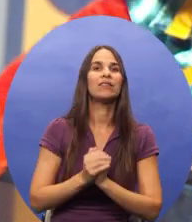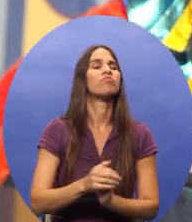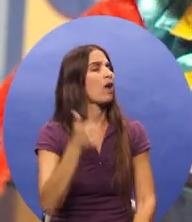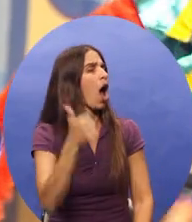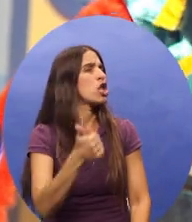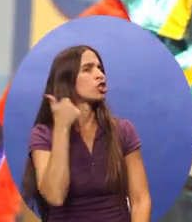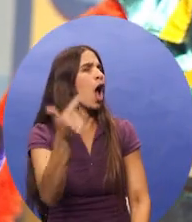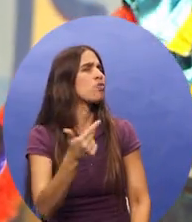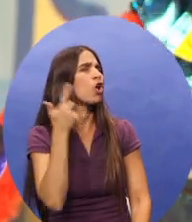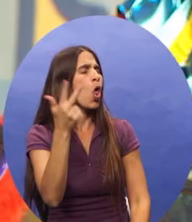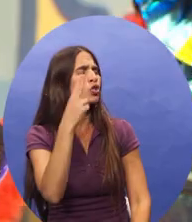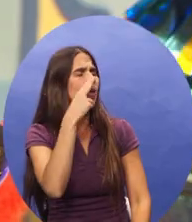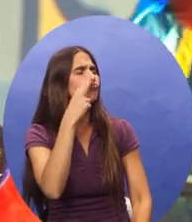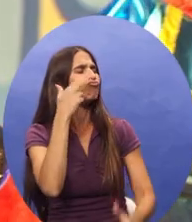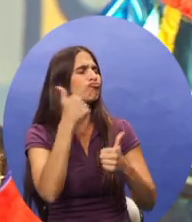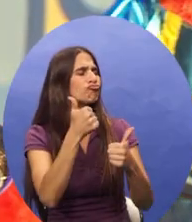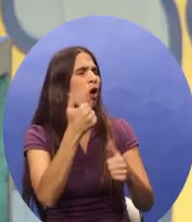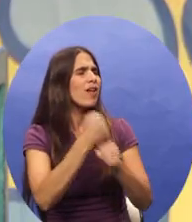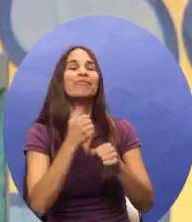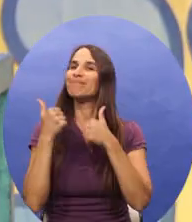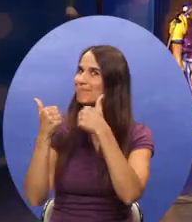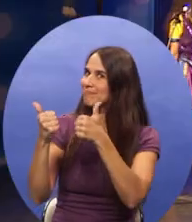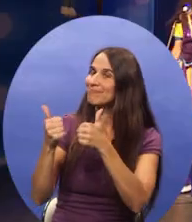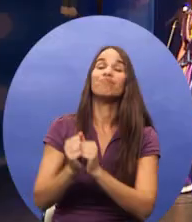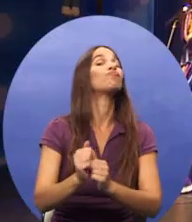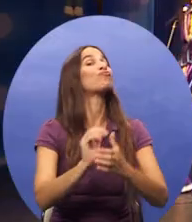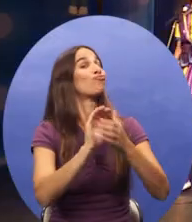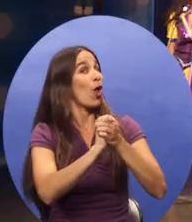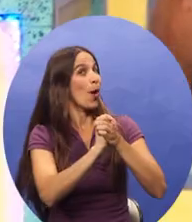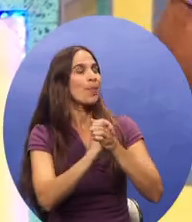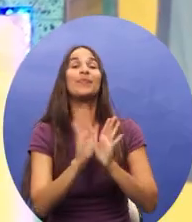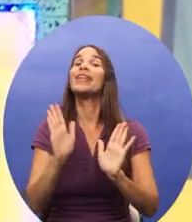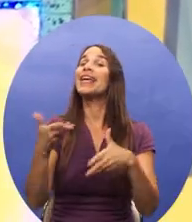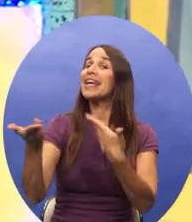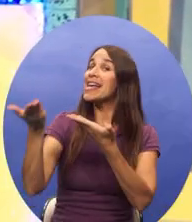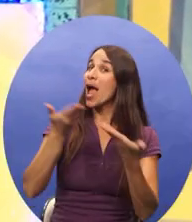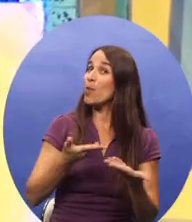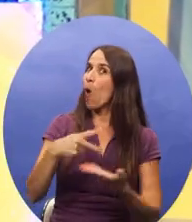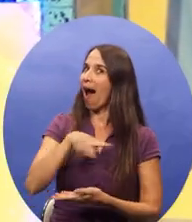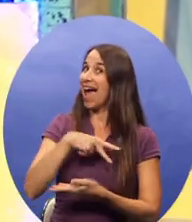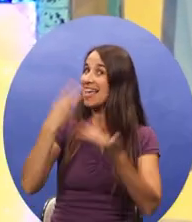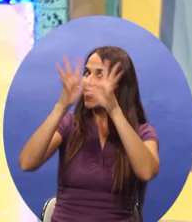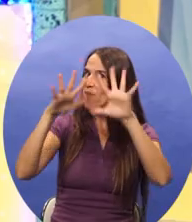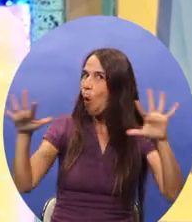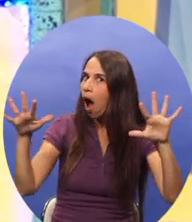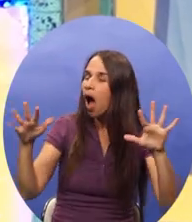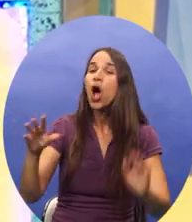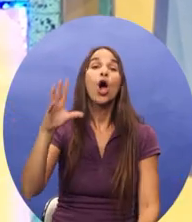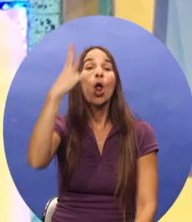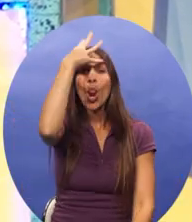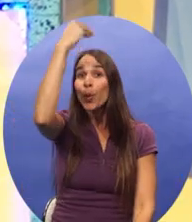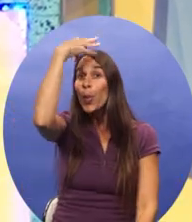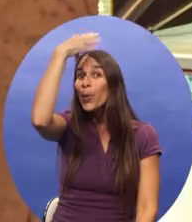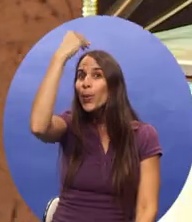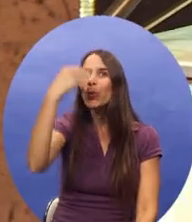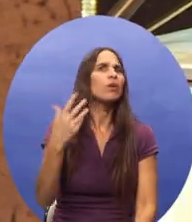שבתאי. 1, 2, 3, ניסיון. עובד! עובד! שלום! קבלו את האחראי שלנו על התפורה,